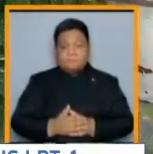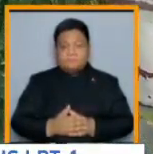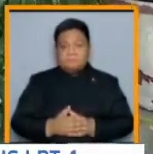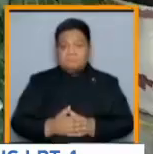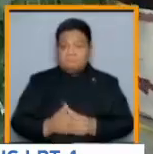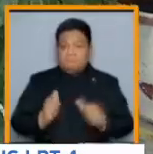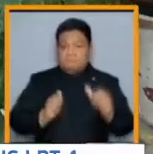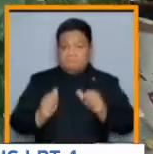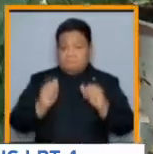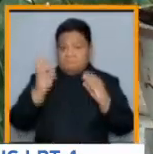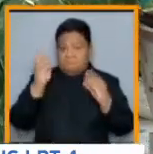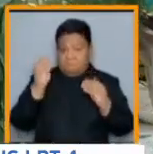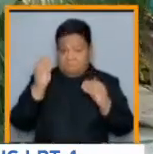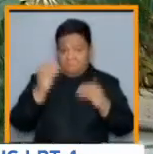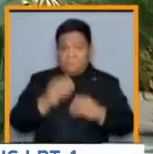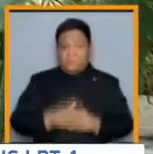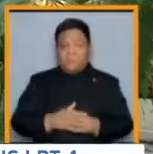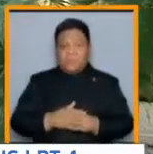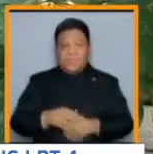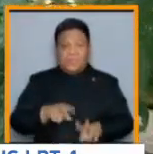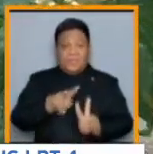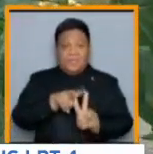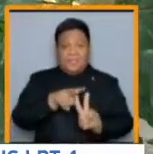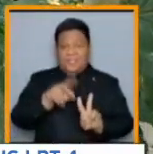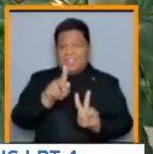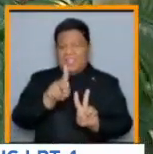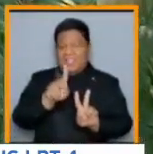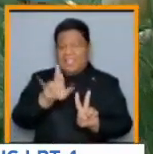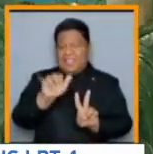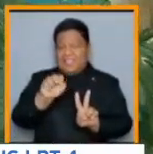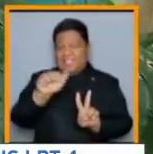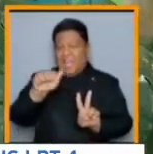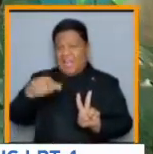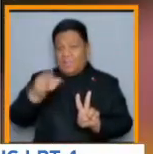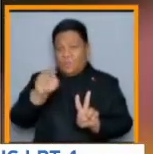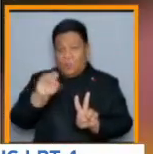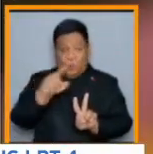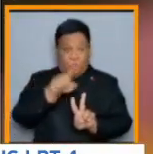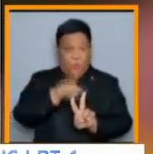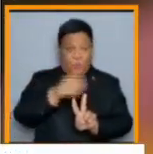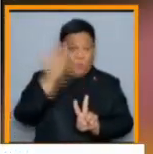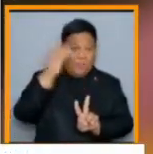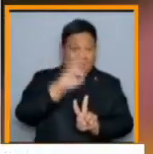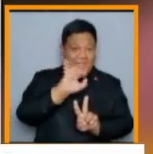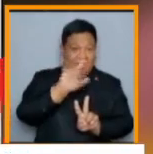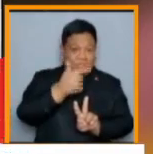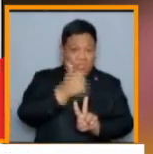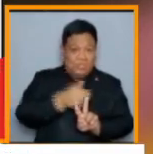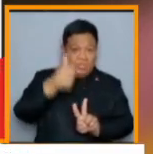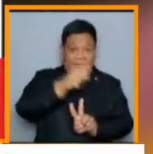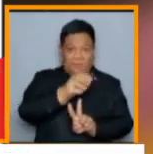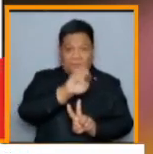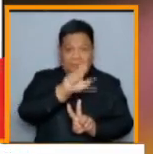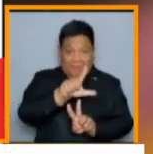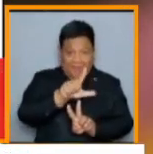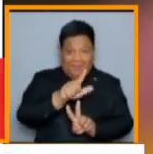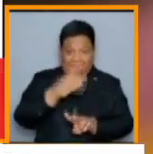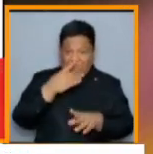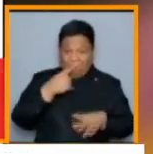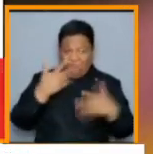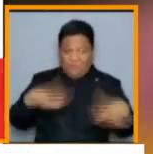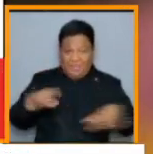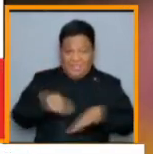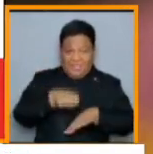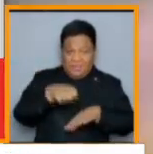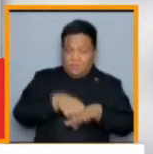hiwalay na sina Chris Aquino at dating DILG Secretary Mel Sarmiento. Inamin ito ni Chris sa kanyang Instagram matapos mapansin ng